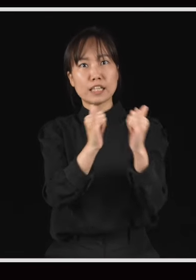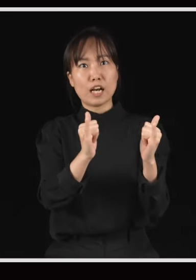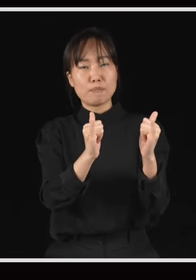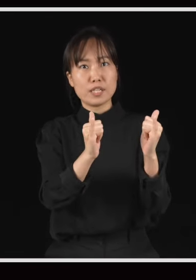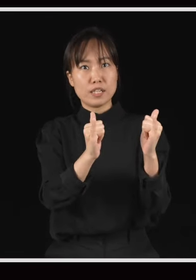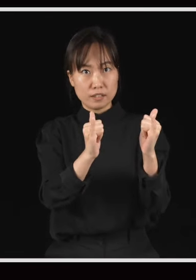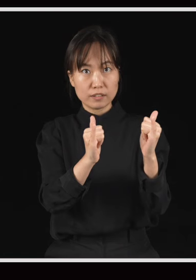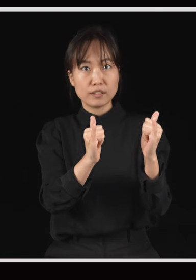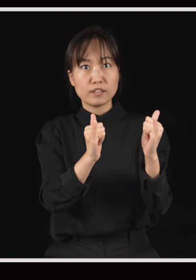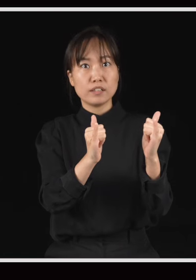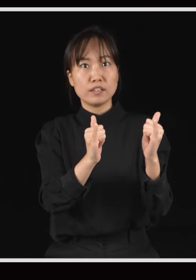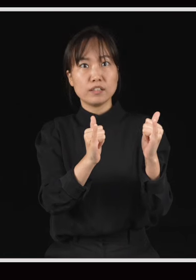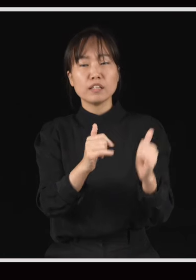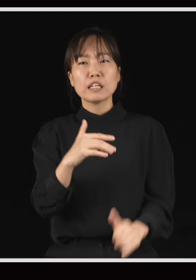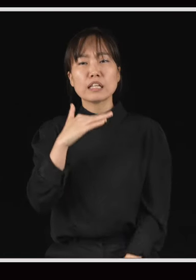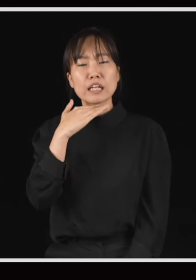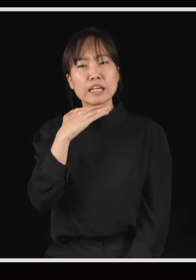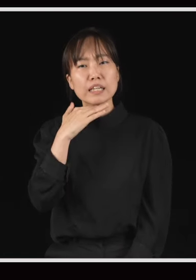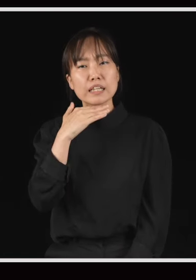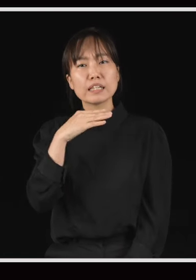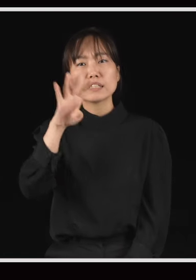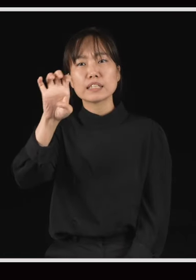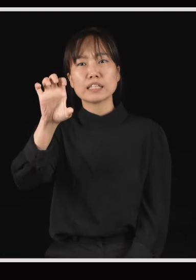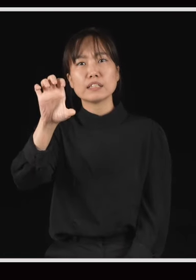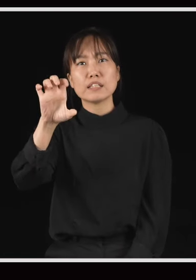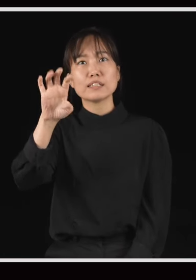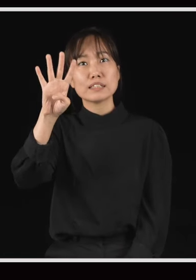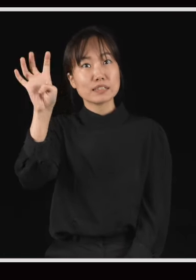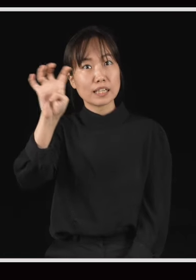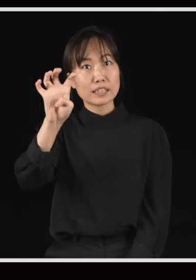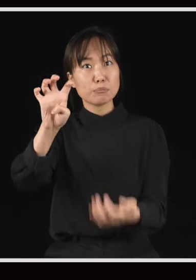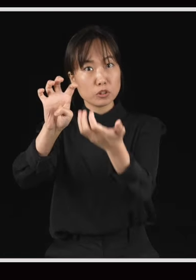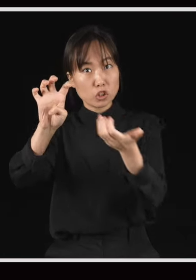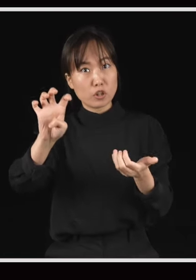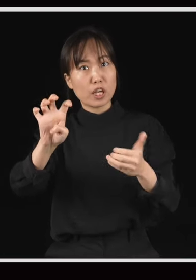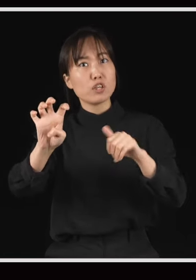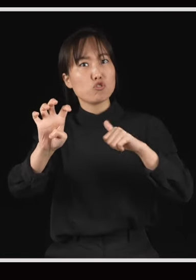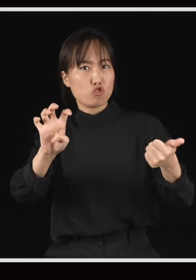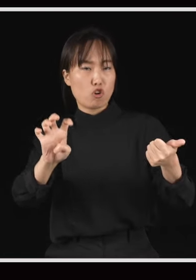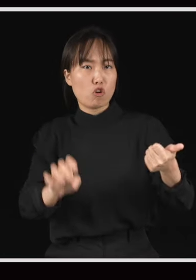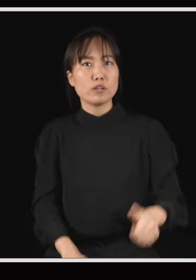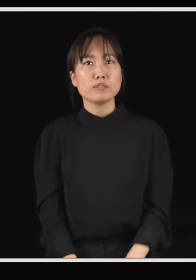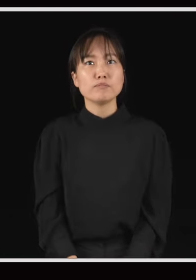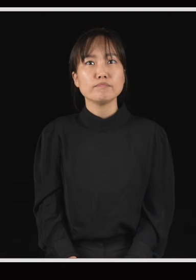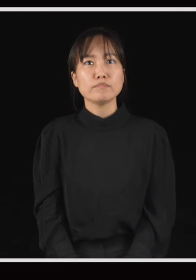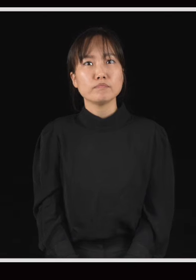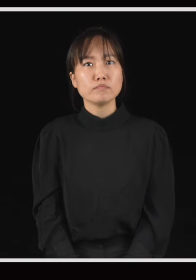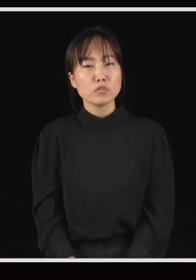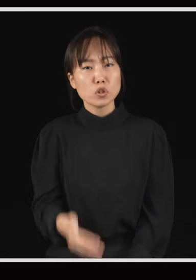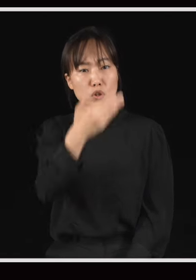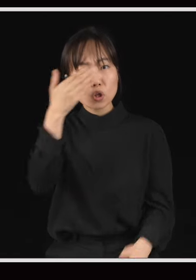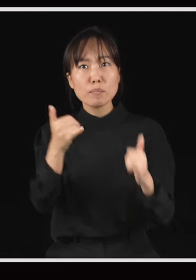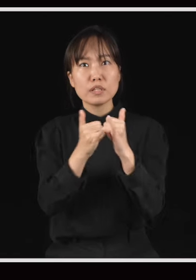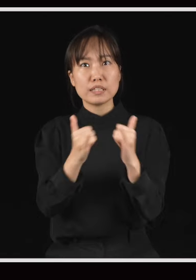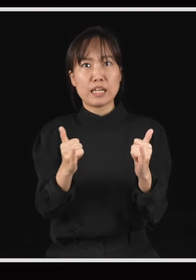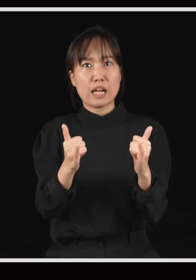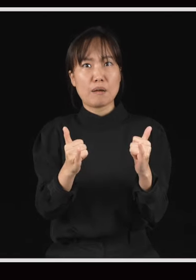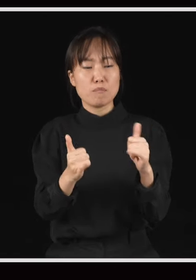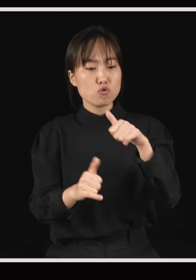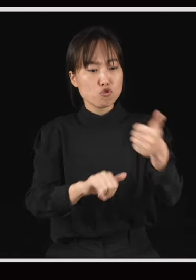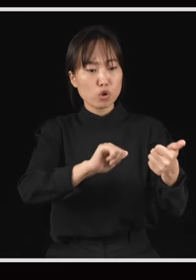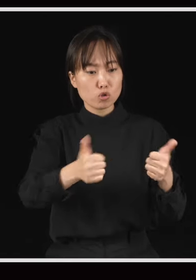중에 25명 중에 1명은 40세가 될 때까지 살아남지 못한다. 이런 얘기가 있습니다.